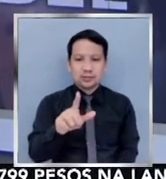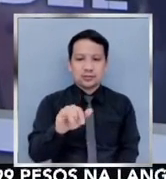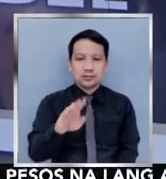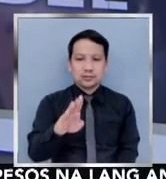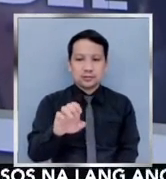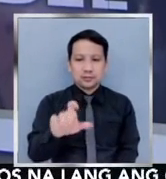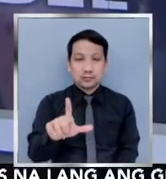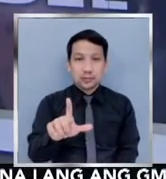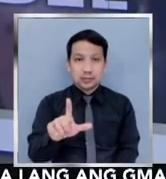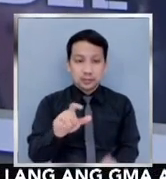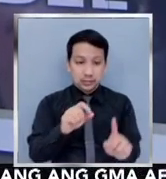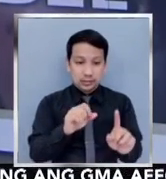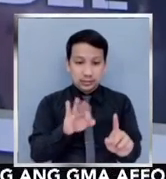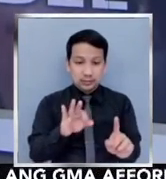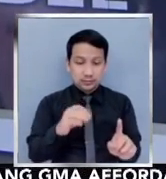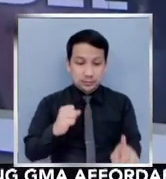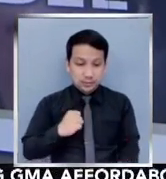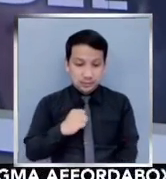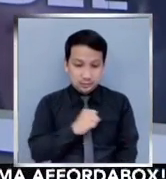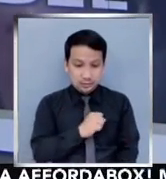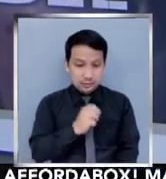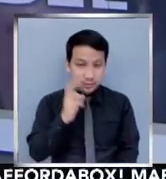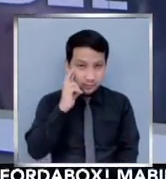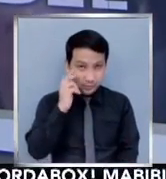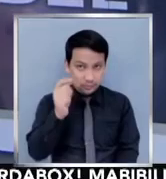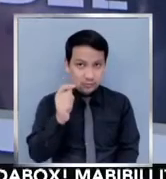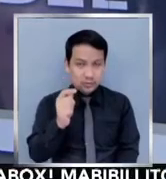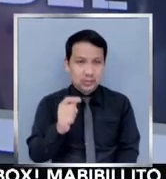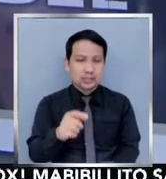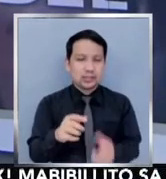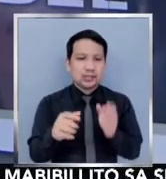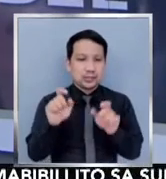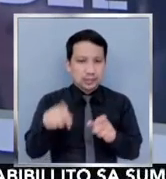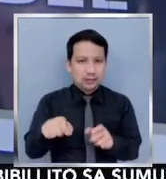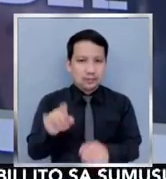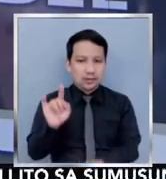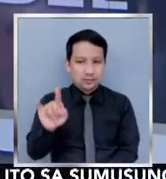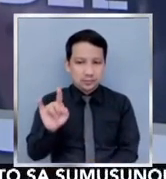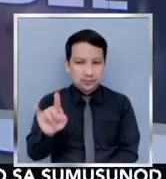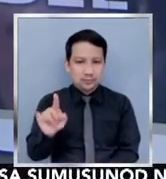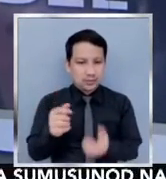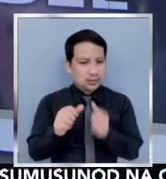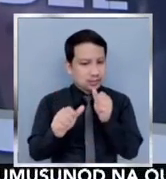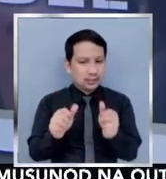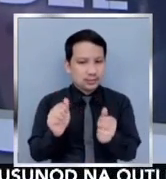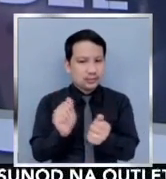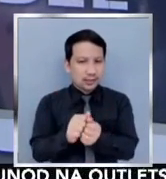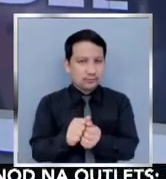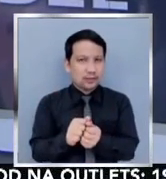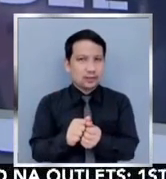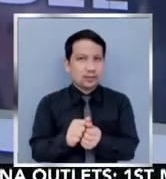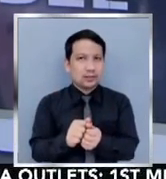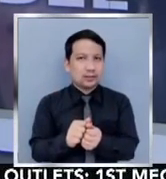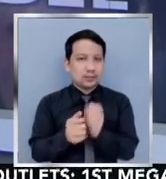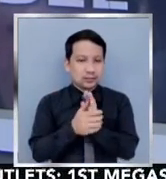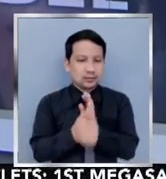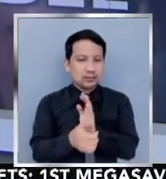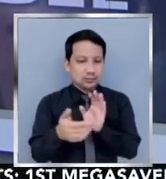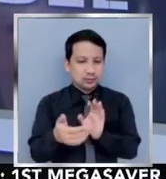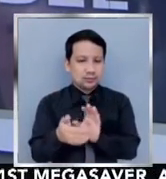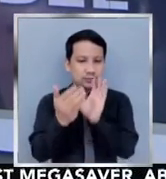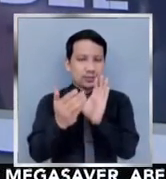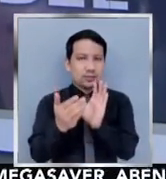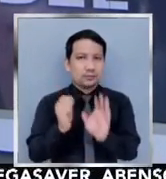tatanungin, mga lehitimong miyembro ng media lang ang dapat ma-exempt dyan. Pero ayon sa ilang ekspertong humarap sa Senado,